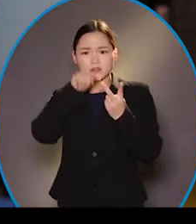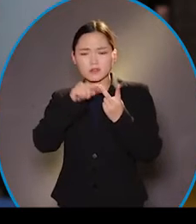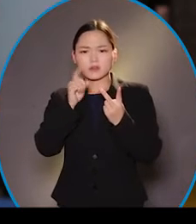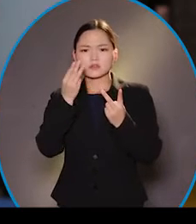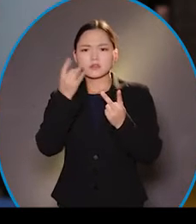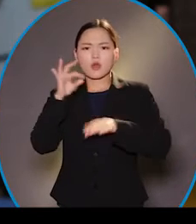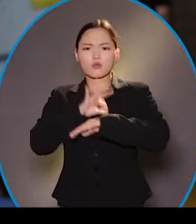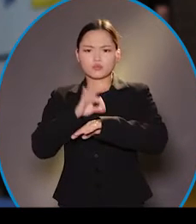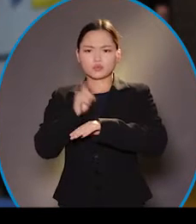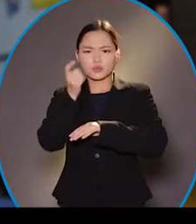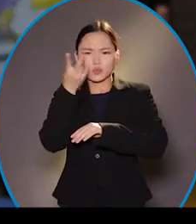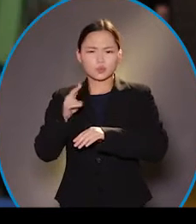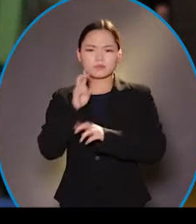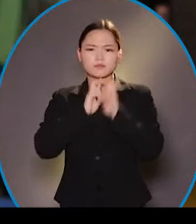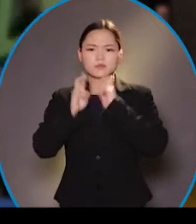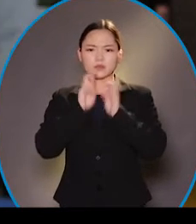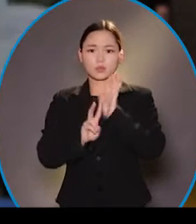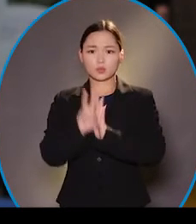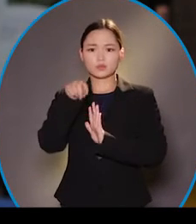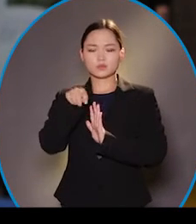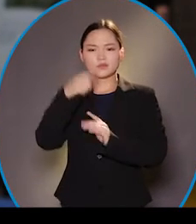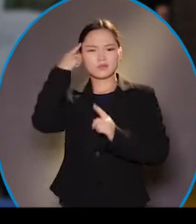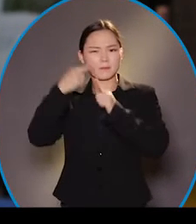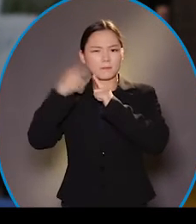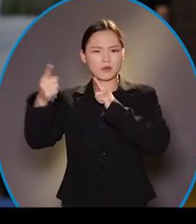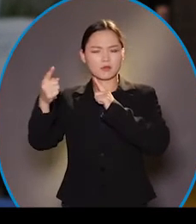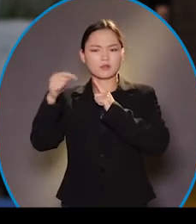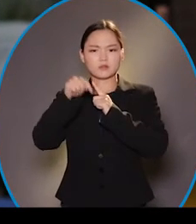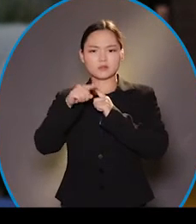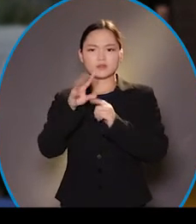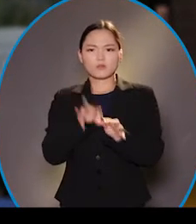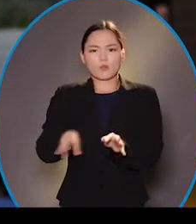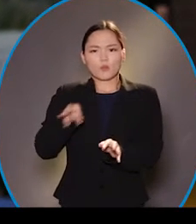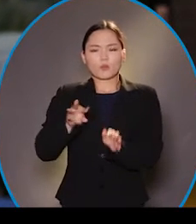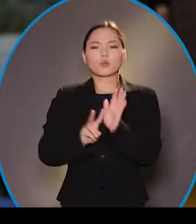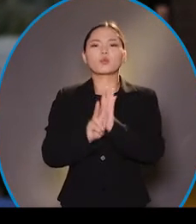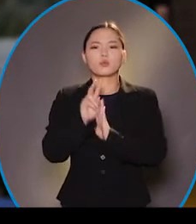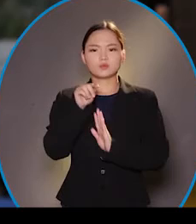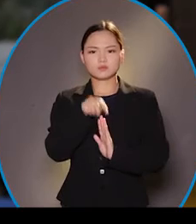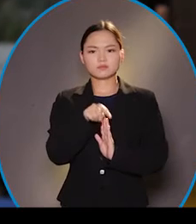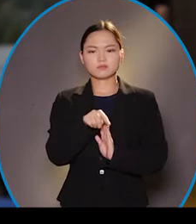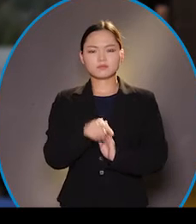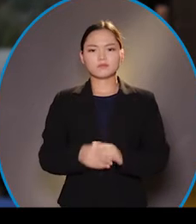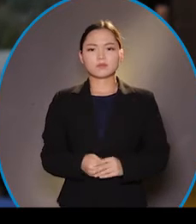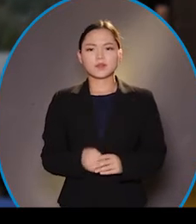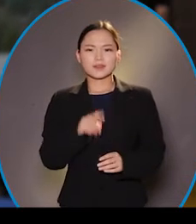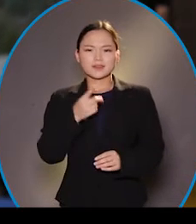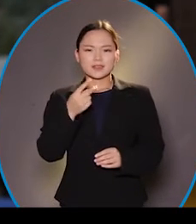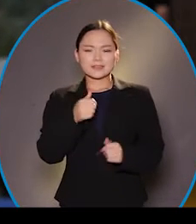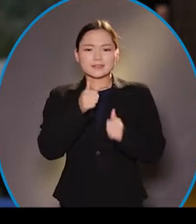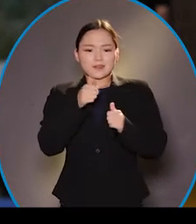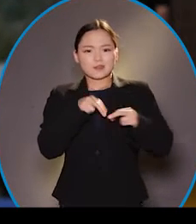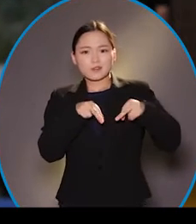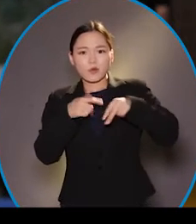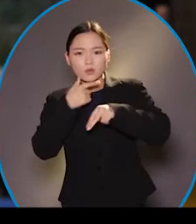нь хүндэрсний улмаас харуулт үүсээд саажилттай болсон байгаа. Тэгээд огт явд бид